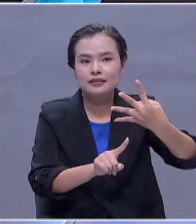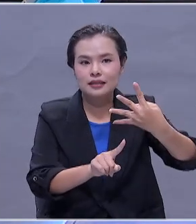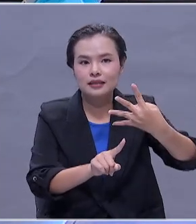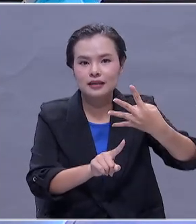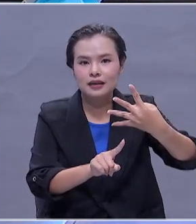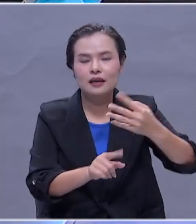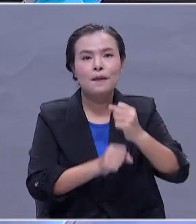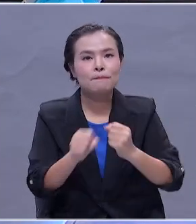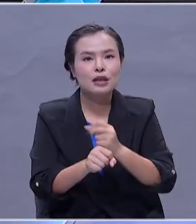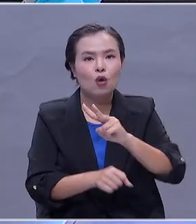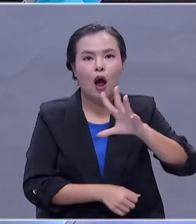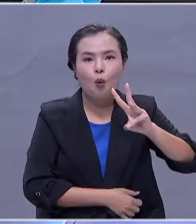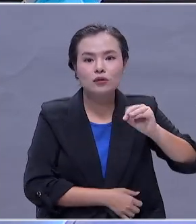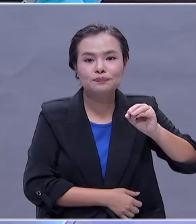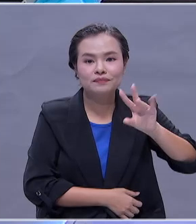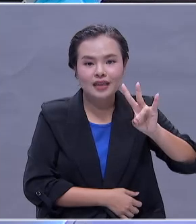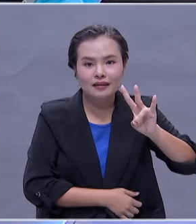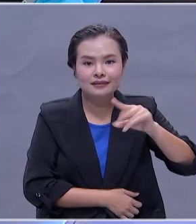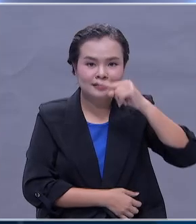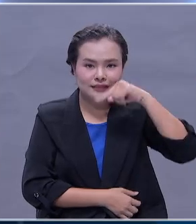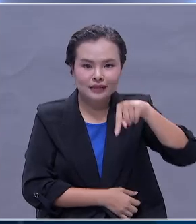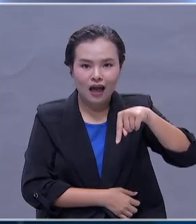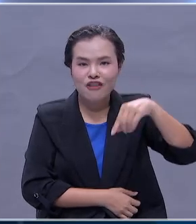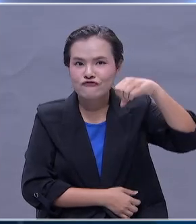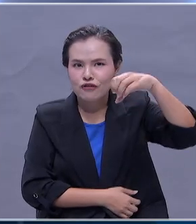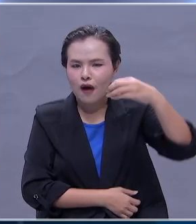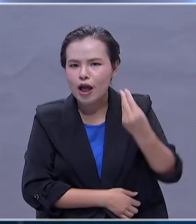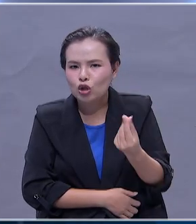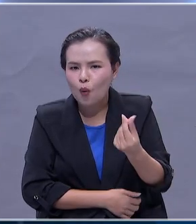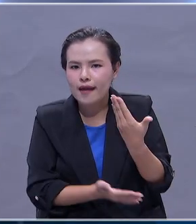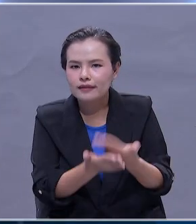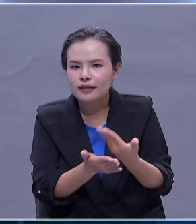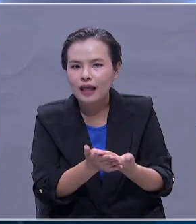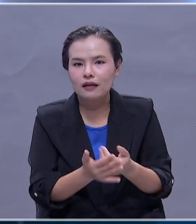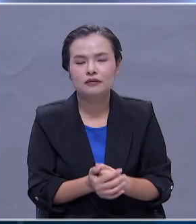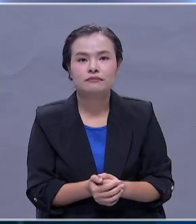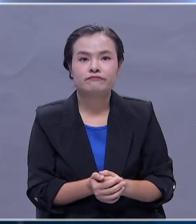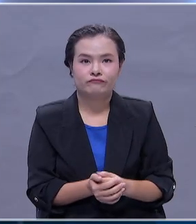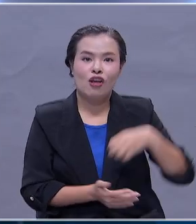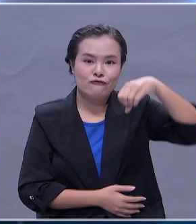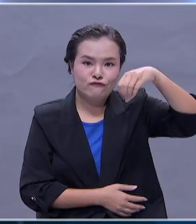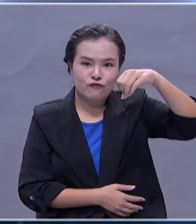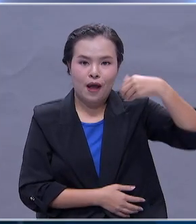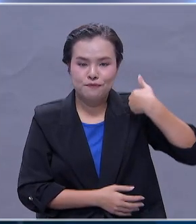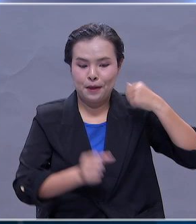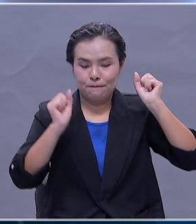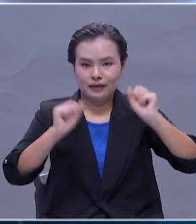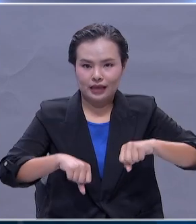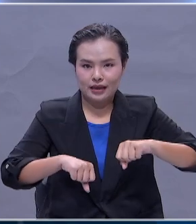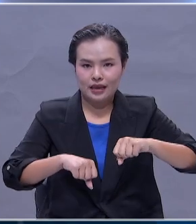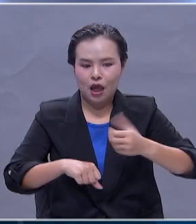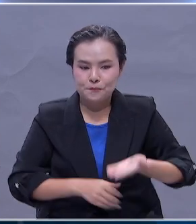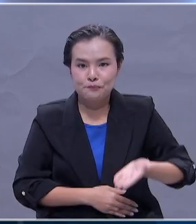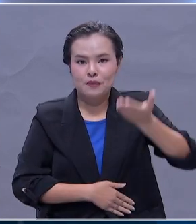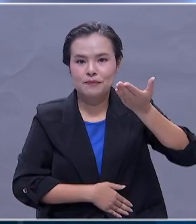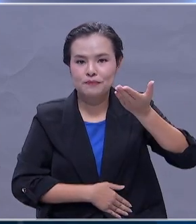2567เราชาวไทยจะได้ค่าไฟหน่วยละกี่บาทกันแน่เพราะตอนแรกทางกกพนะคะเามีมติออกมาแล้วว่าน่าจะต้องปรับ